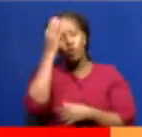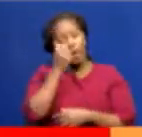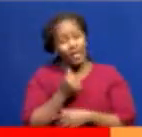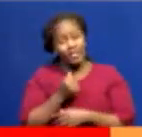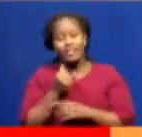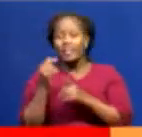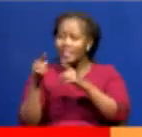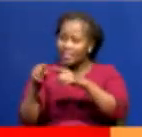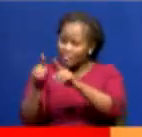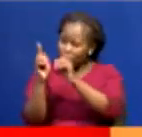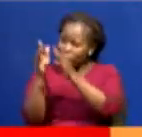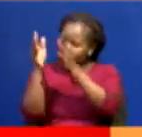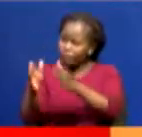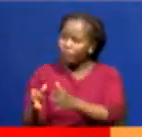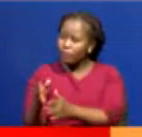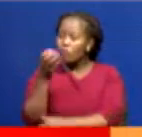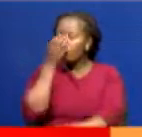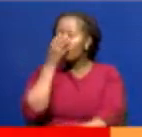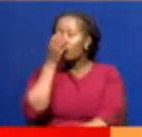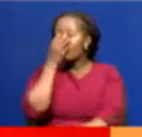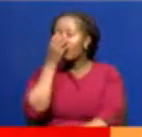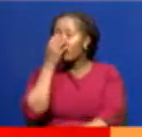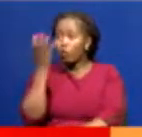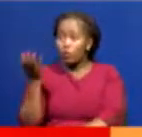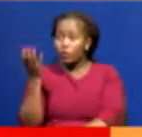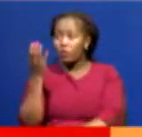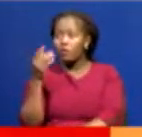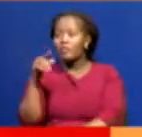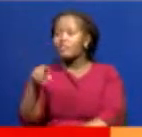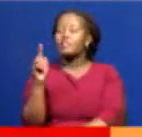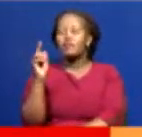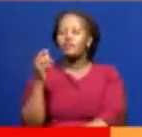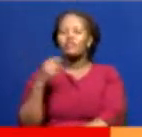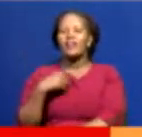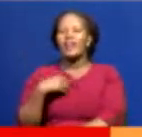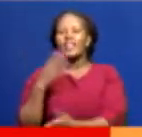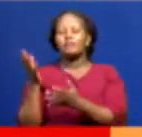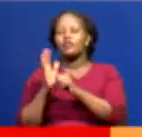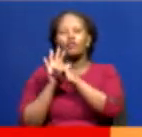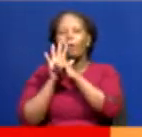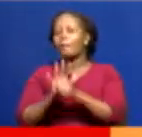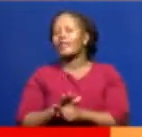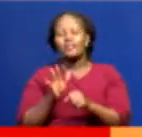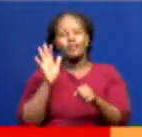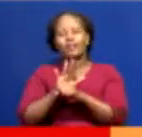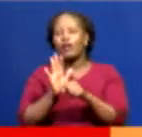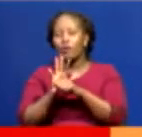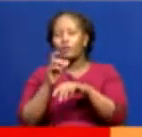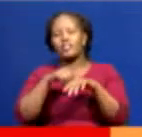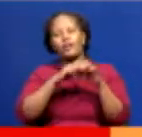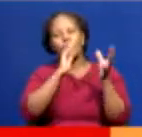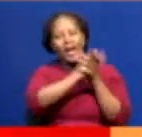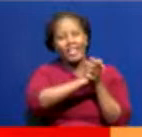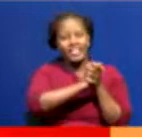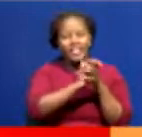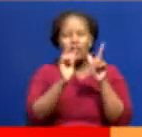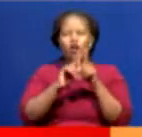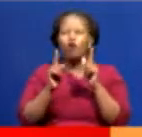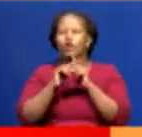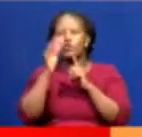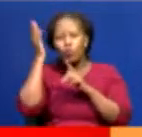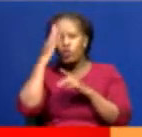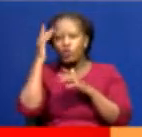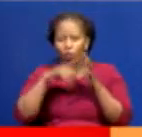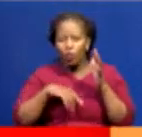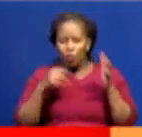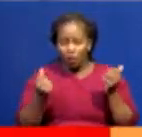yeye mwenyewe William Ruto, rais wetu William Ruto, alikuwa victim wa hiyo handshake. Na tunajua yale ambaye